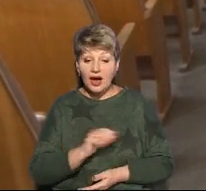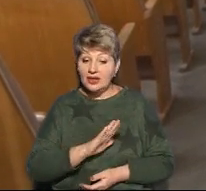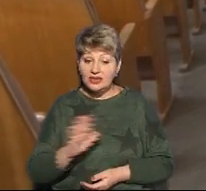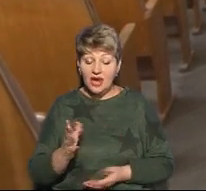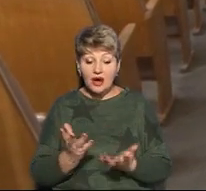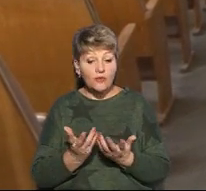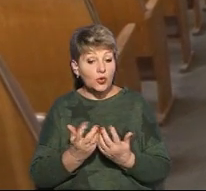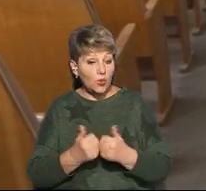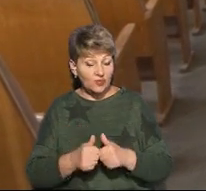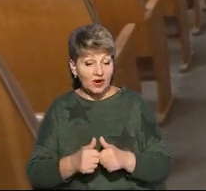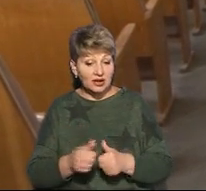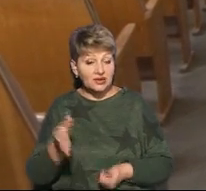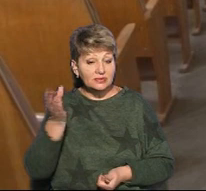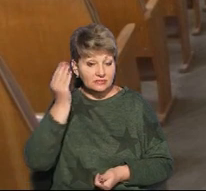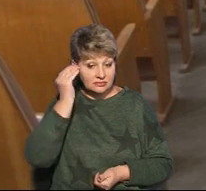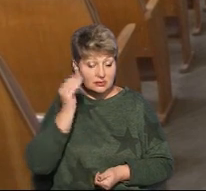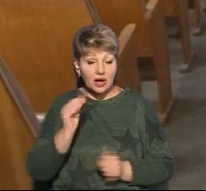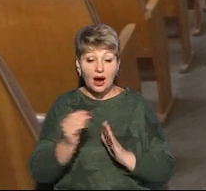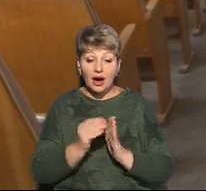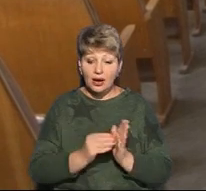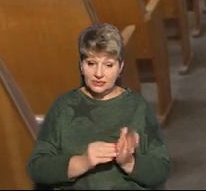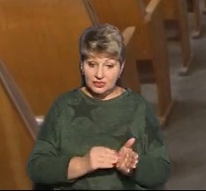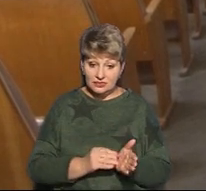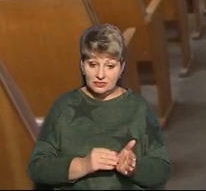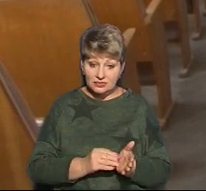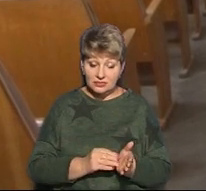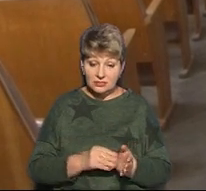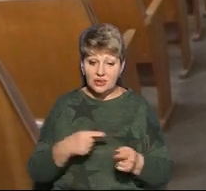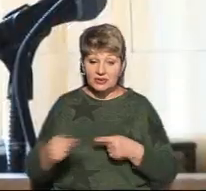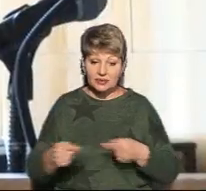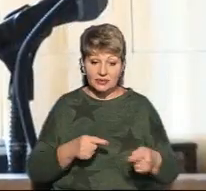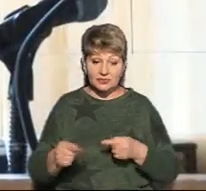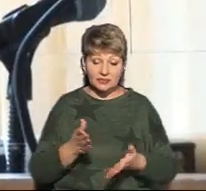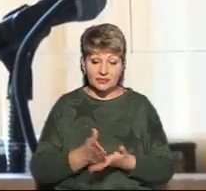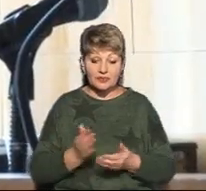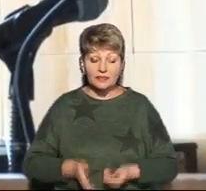не врахували акти по розбіжностях.